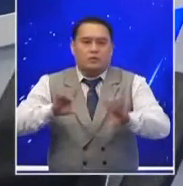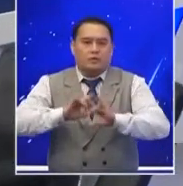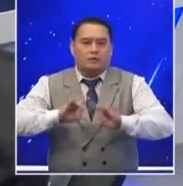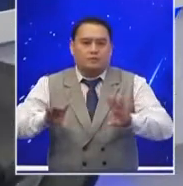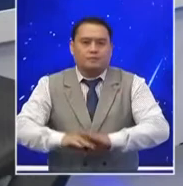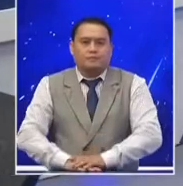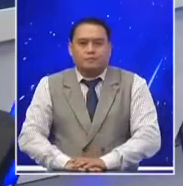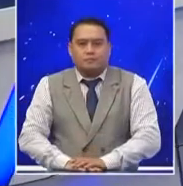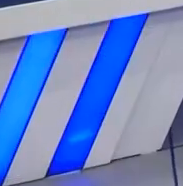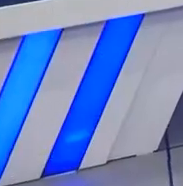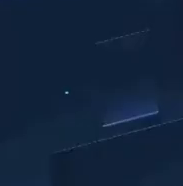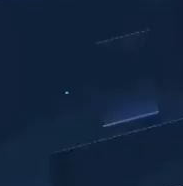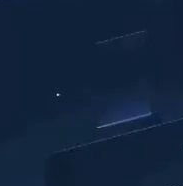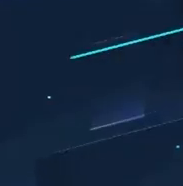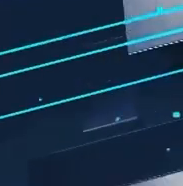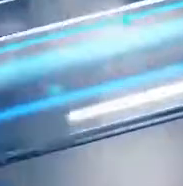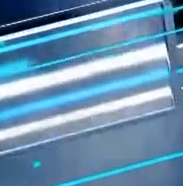самом главном.